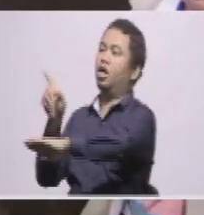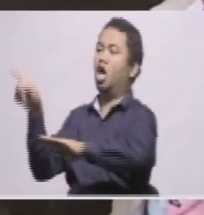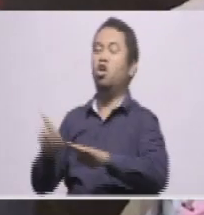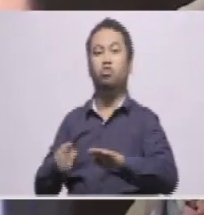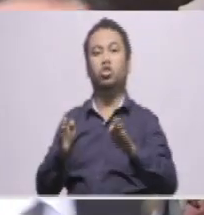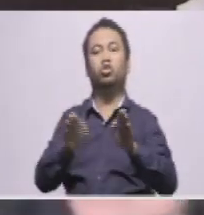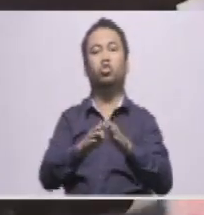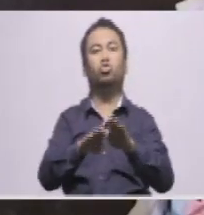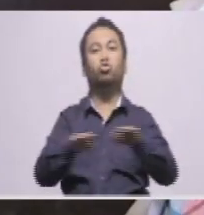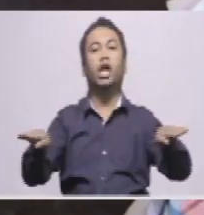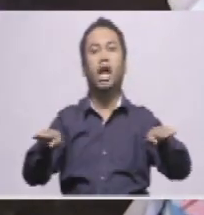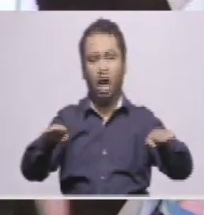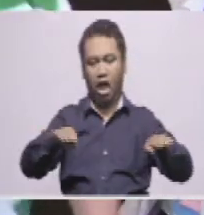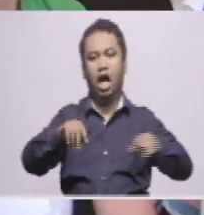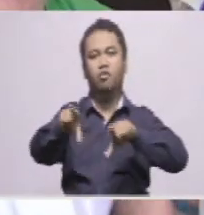ambony ireto